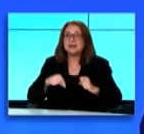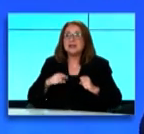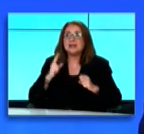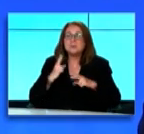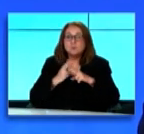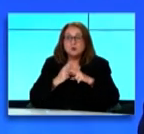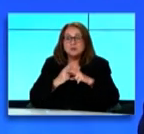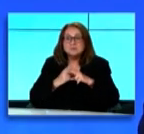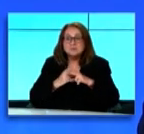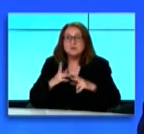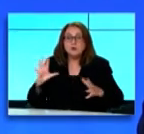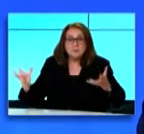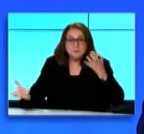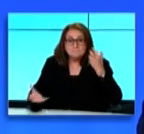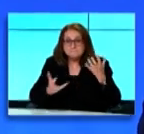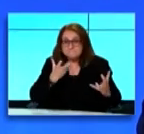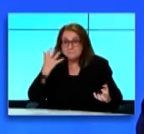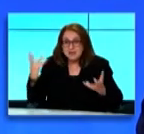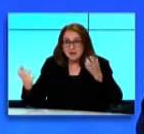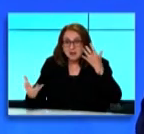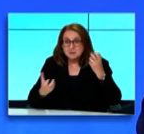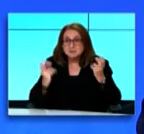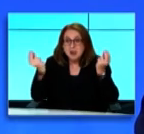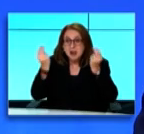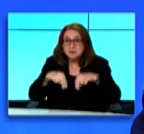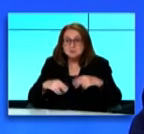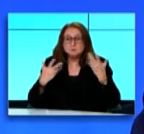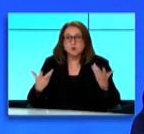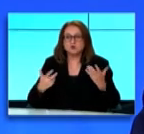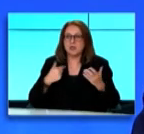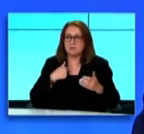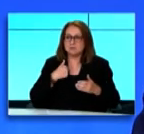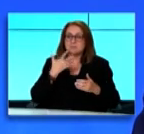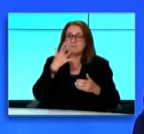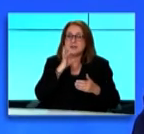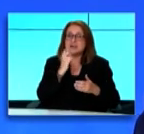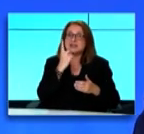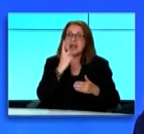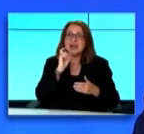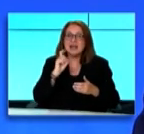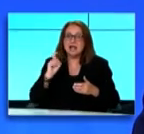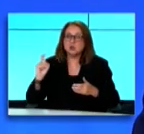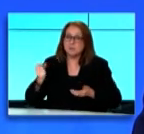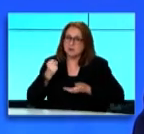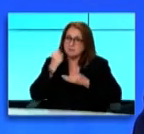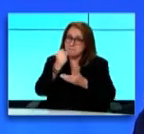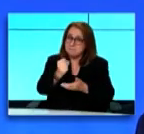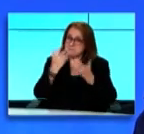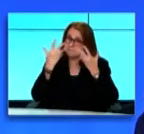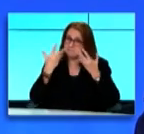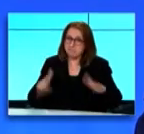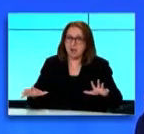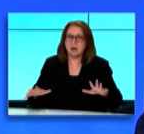αντιμετώπιση δασικών πυρκαγιών. Δώσαμε 51 εκατομμύρια φέτος για πρόληψη και προγραμματίζουμε να δώσουμε